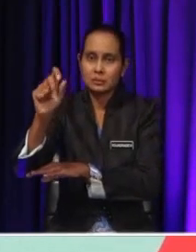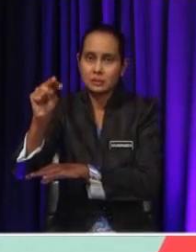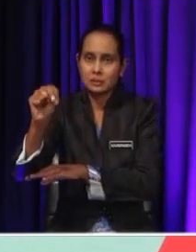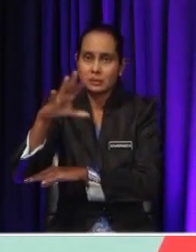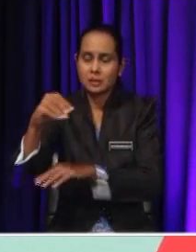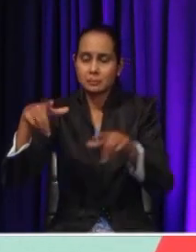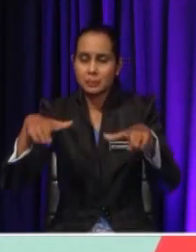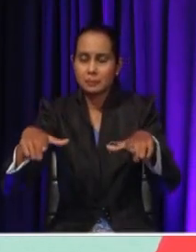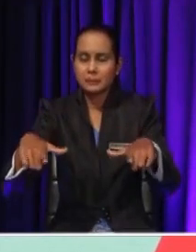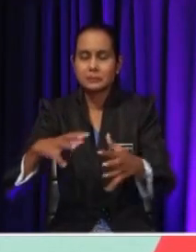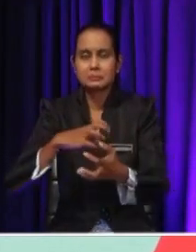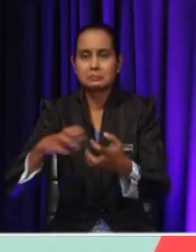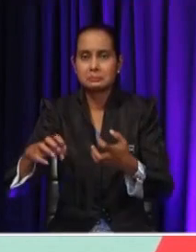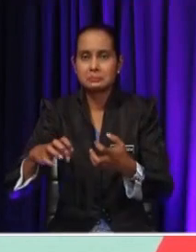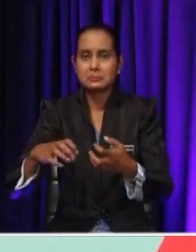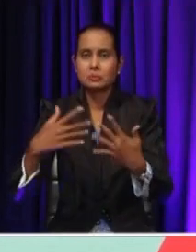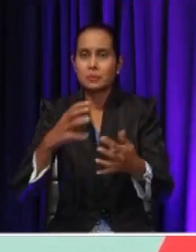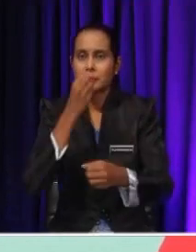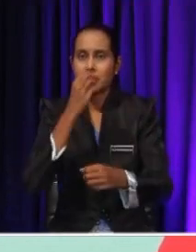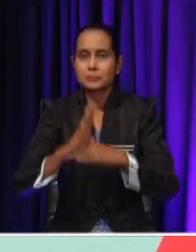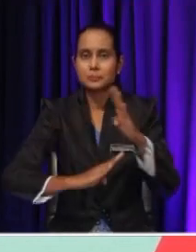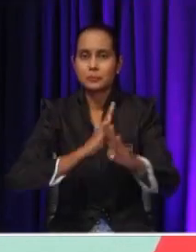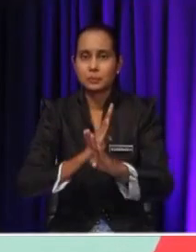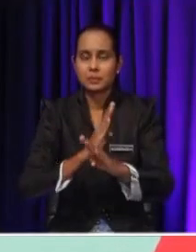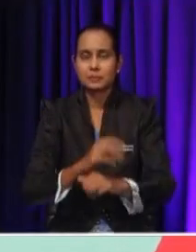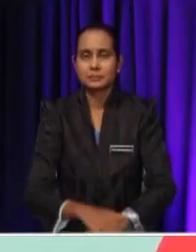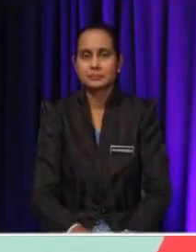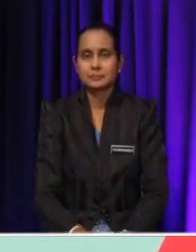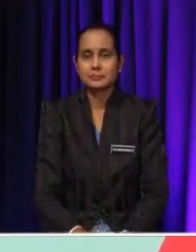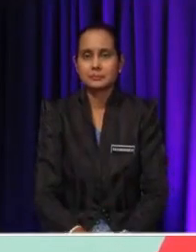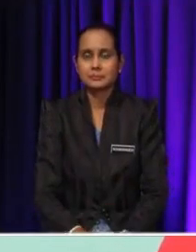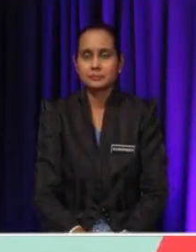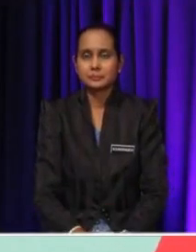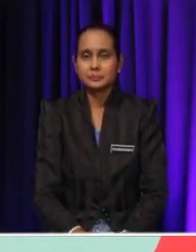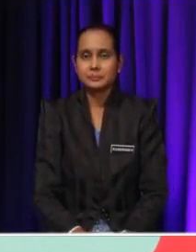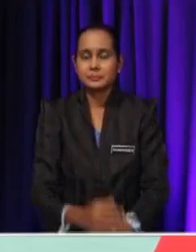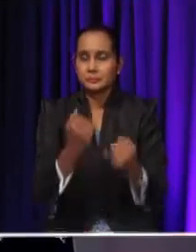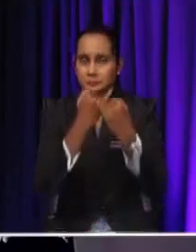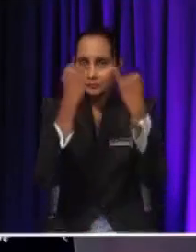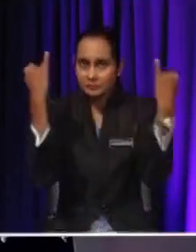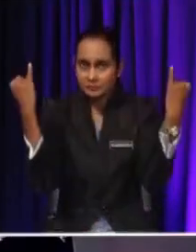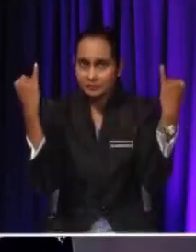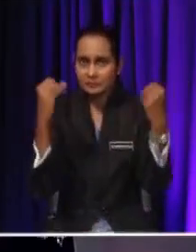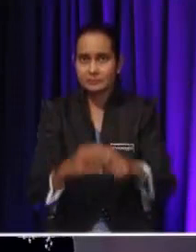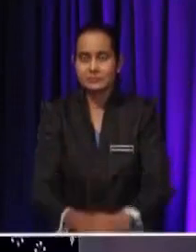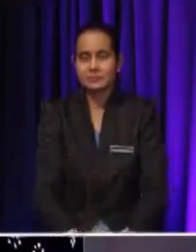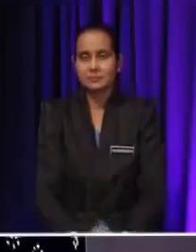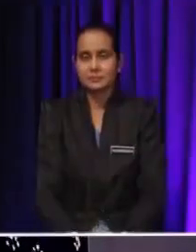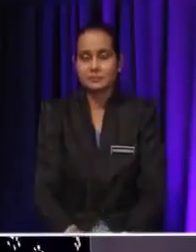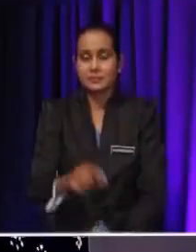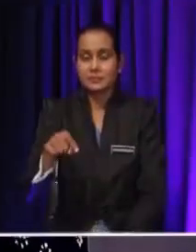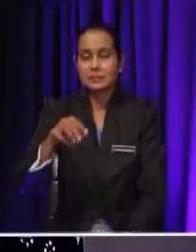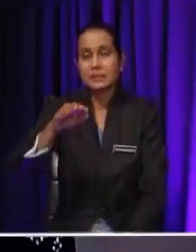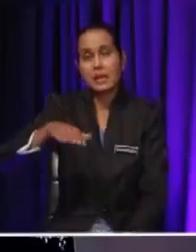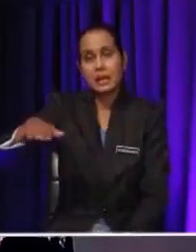Oke Baik jelas penerangannya yaitu Maksudnya kami ini anak-anak bondela yang datang ke makam bunda